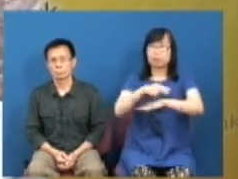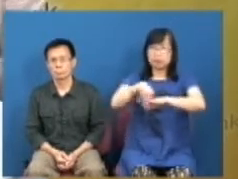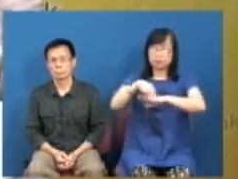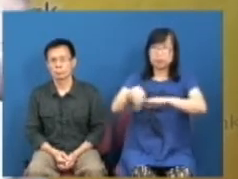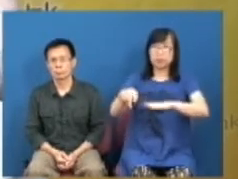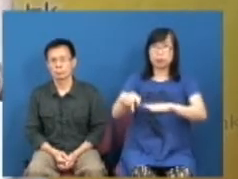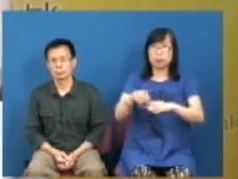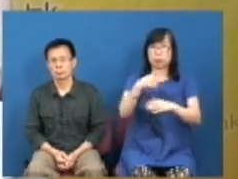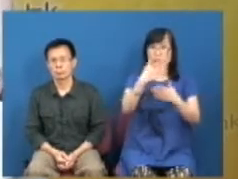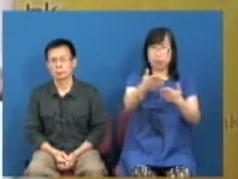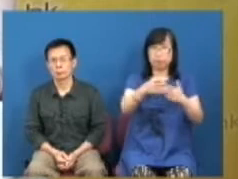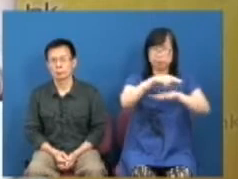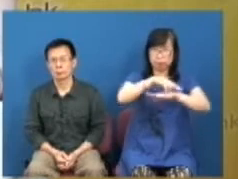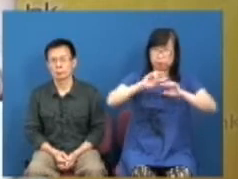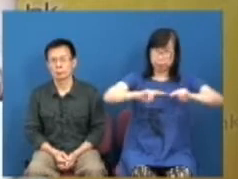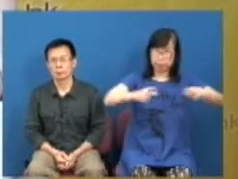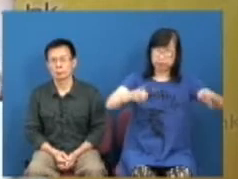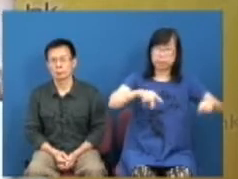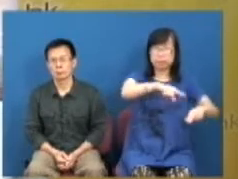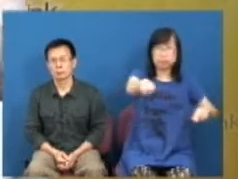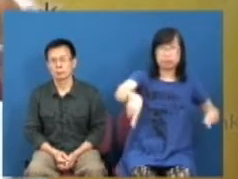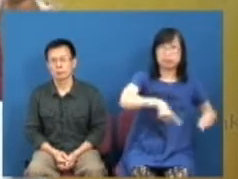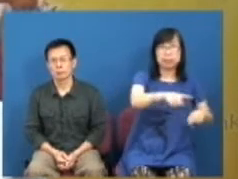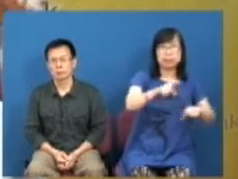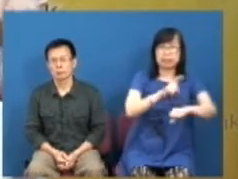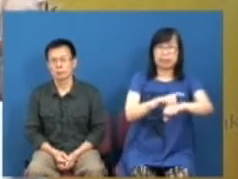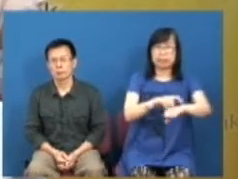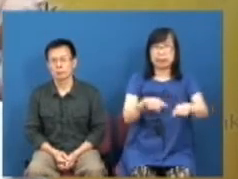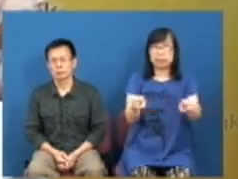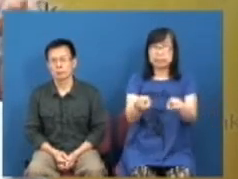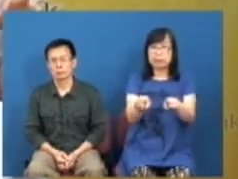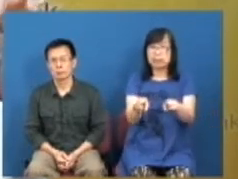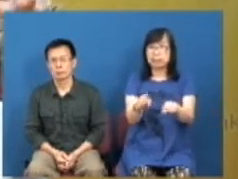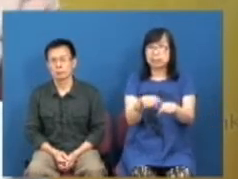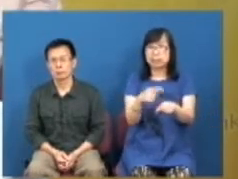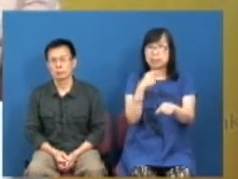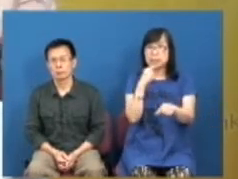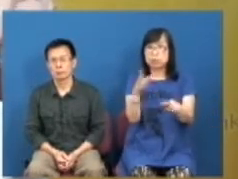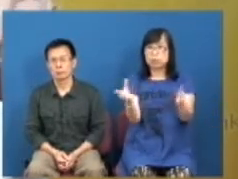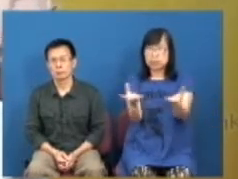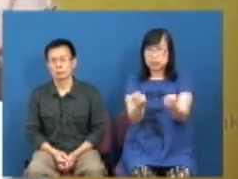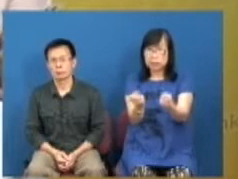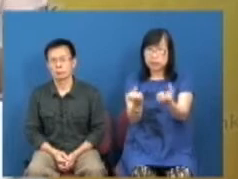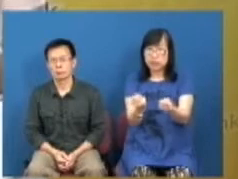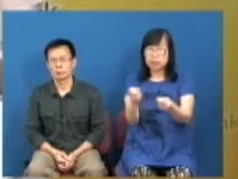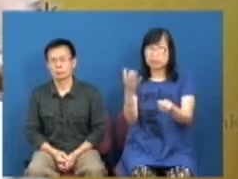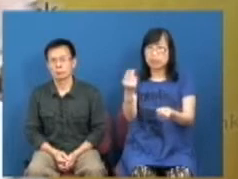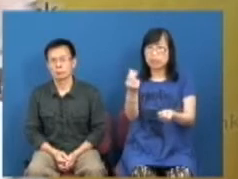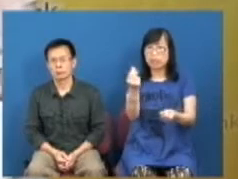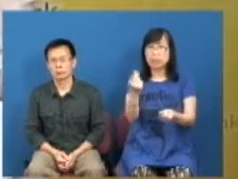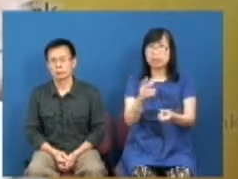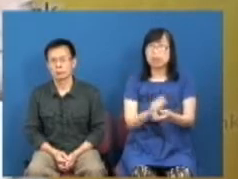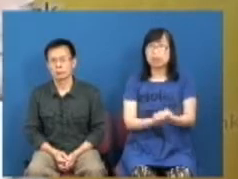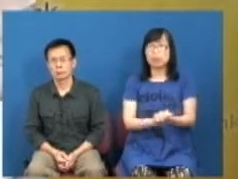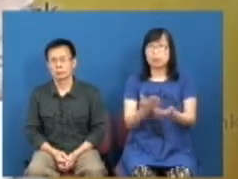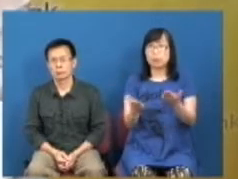樣嘅。你發展呢個地盤，咁你同一時間咧，你要有一個地盤咧係接住啲泥頭，即係你譬如你掘花岩等啦，